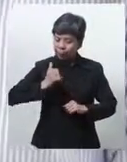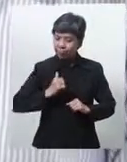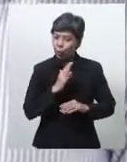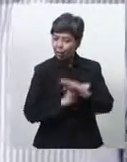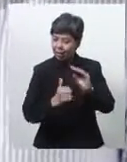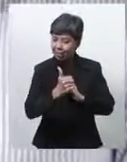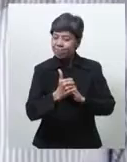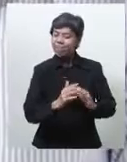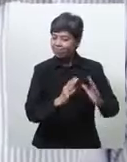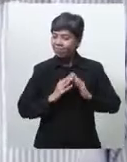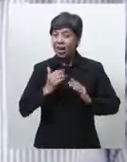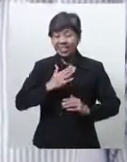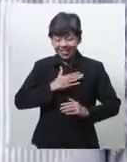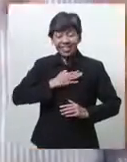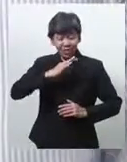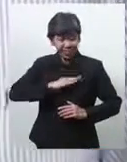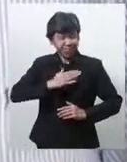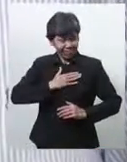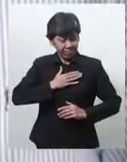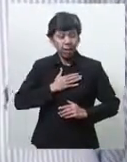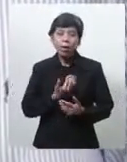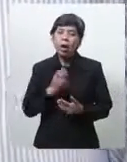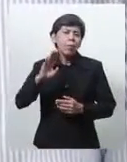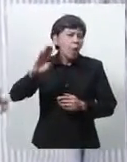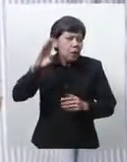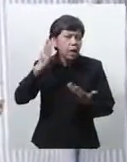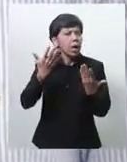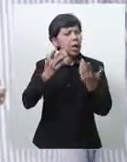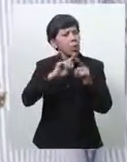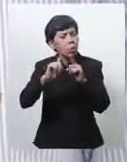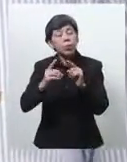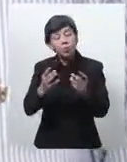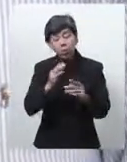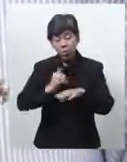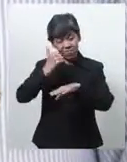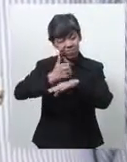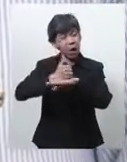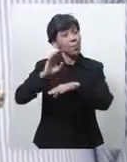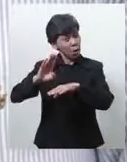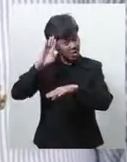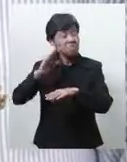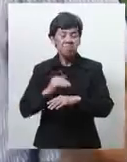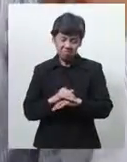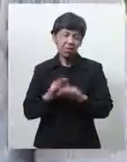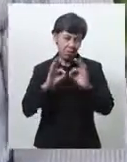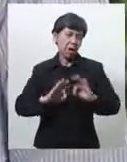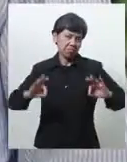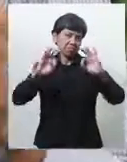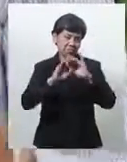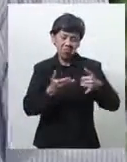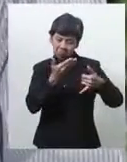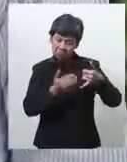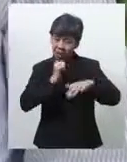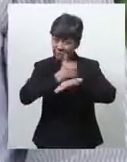อีกมุมนึงอู๋ก็มองในส่วนขององค์กรด้วยอะค่ะว่าอย่างเจ้าของร้านเนี่ยก็เป็นจุดหนึ่งที่ทำให้พี่ต้นเนี่ยพยายามที่